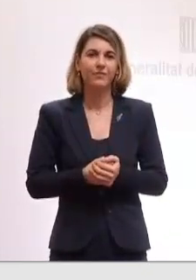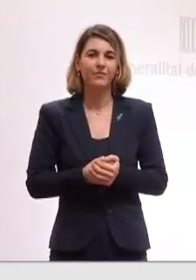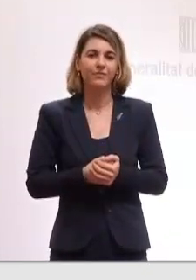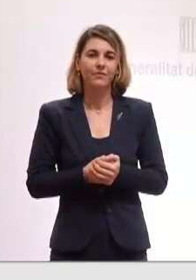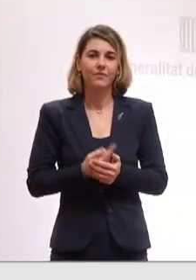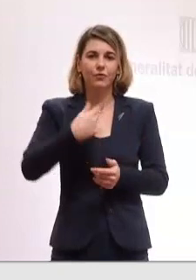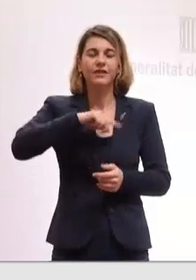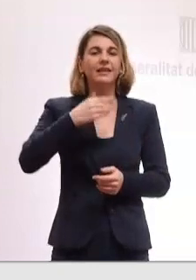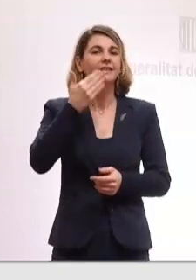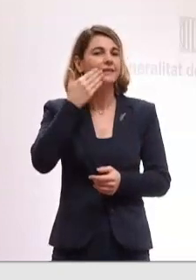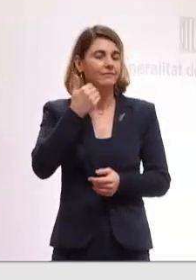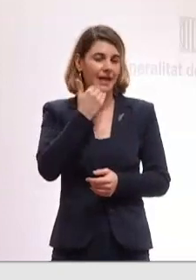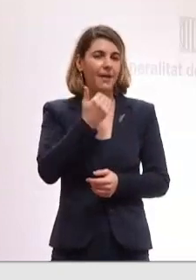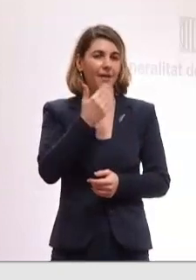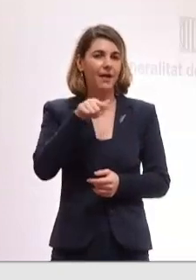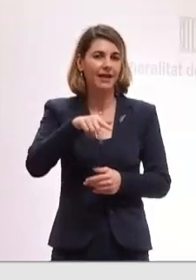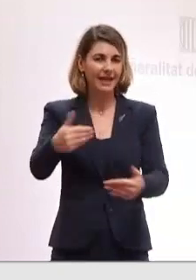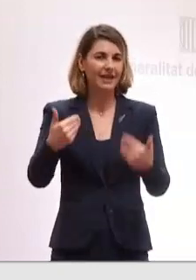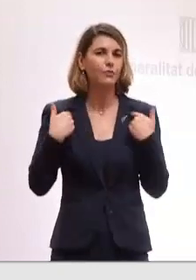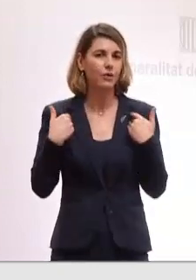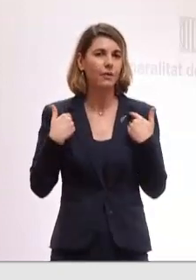que aquesta responsabilitat no és